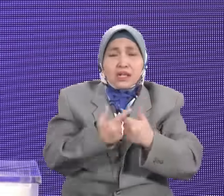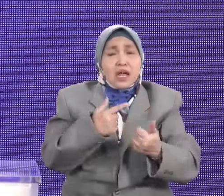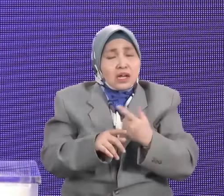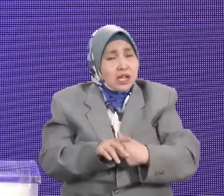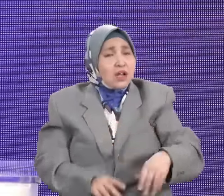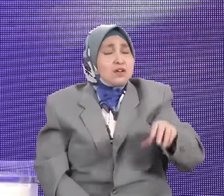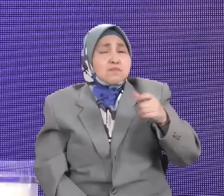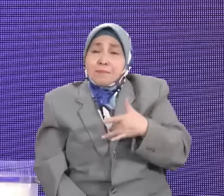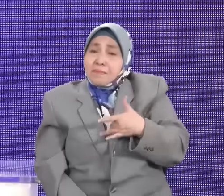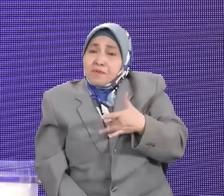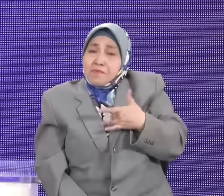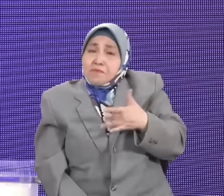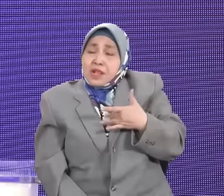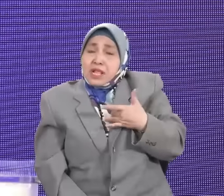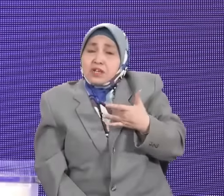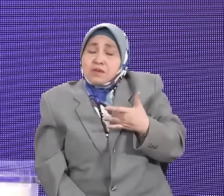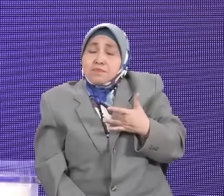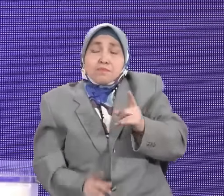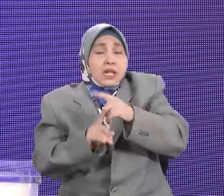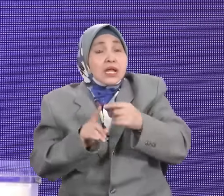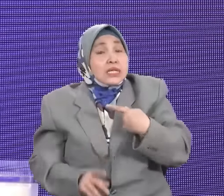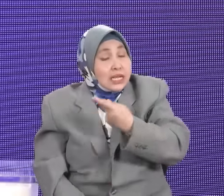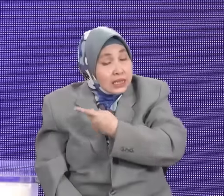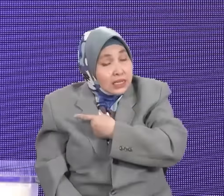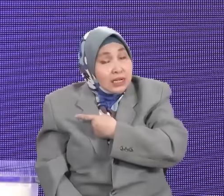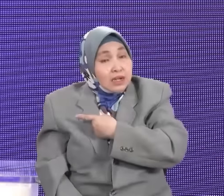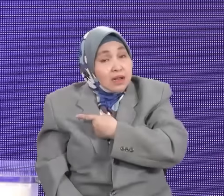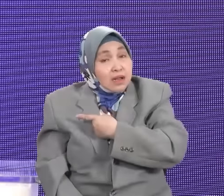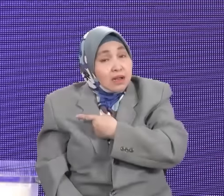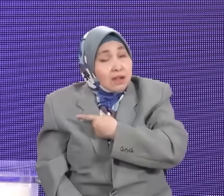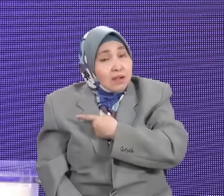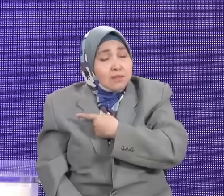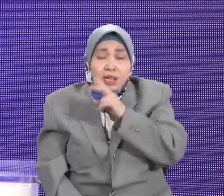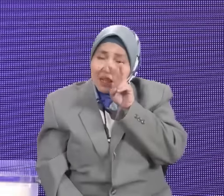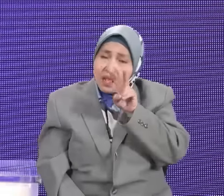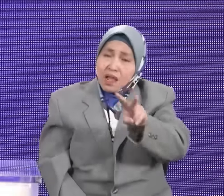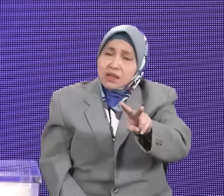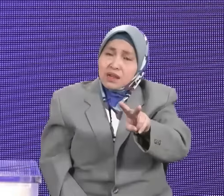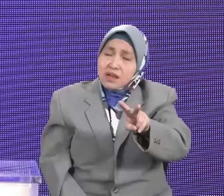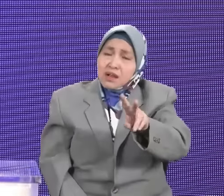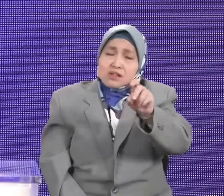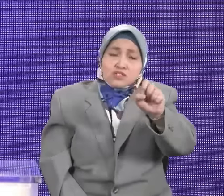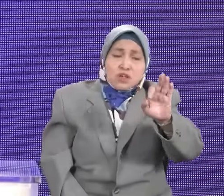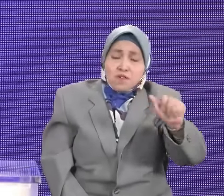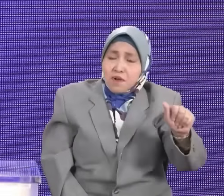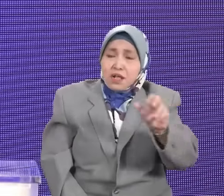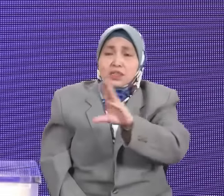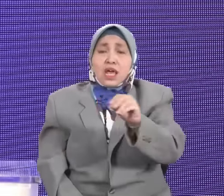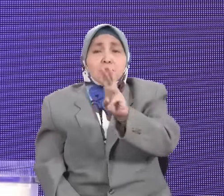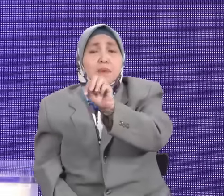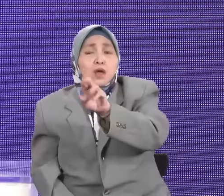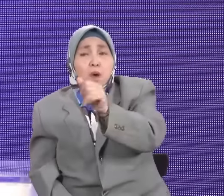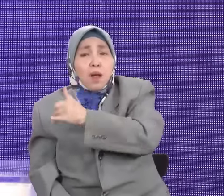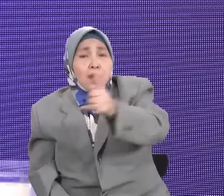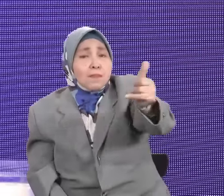perasaan ya apabila kita melihat sofa Wal Marwah ini sebagai syiar Allah apabila